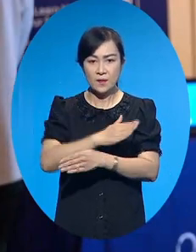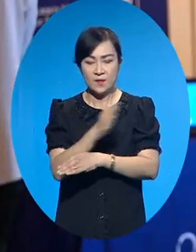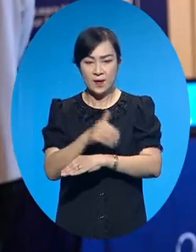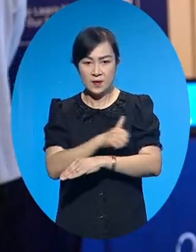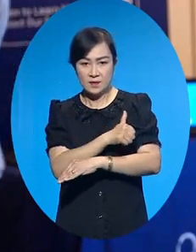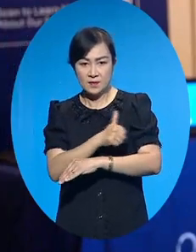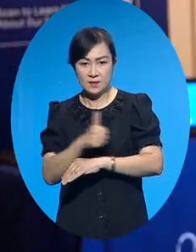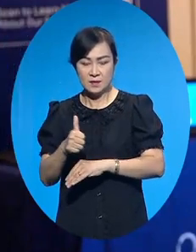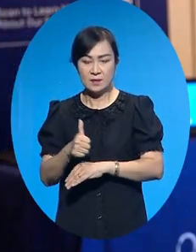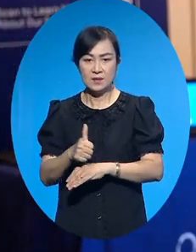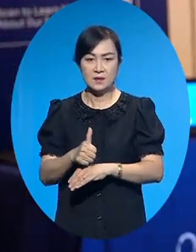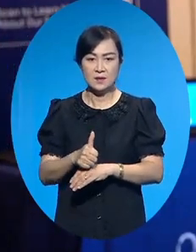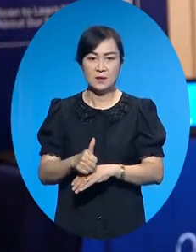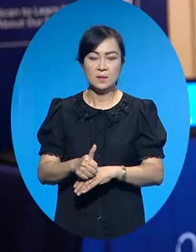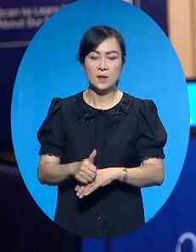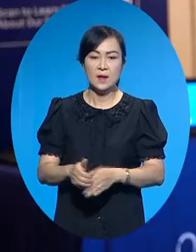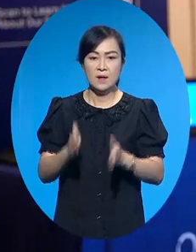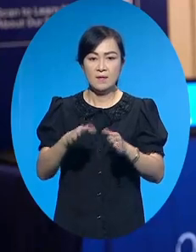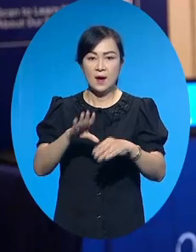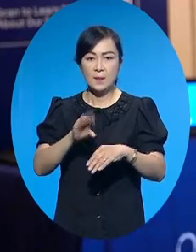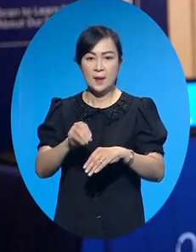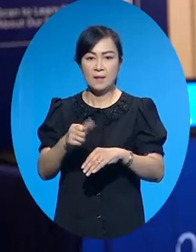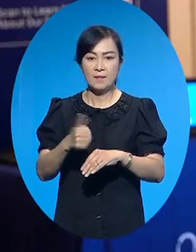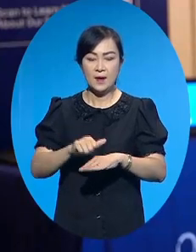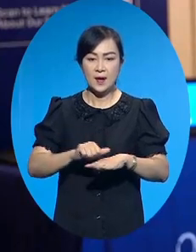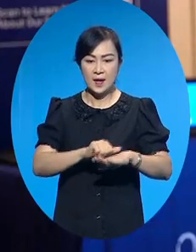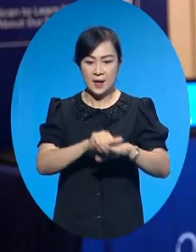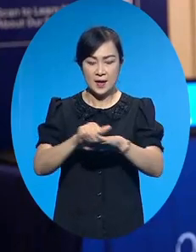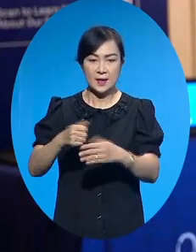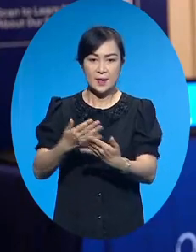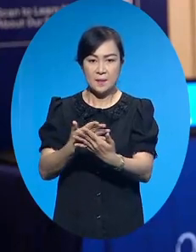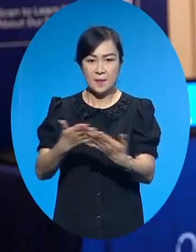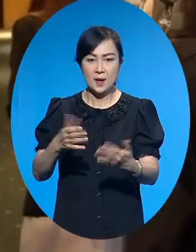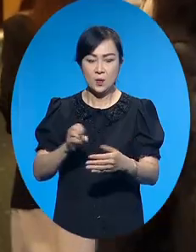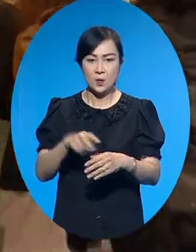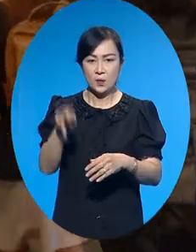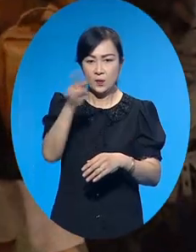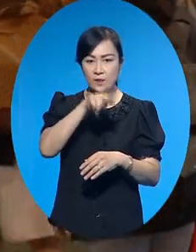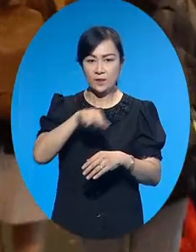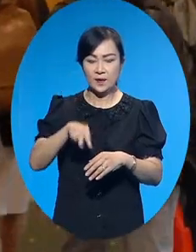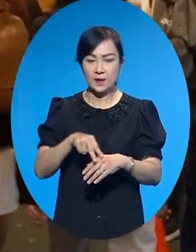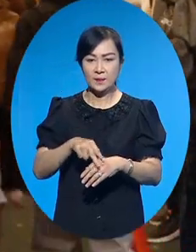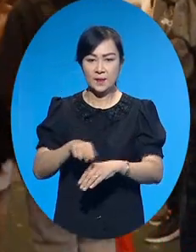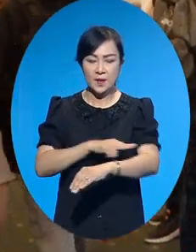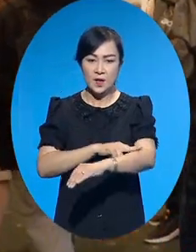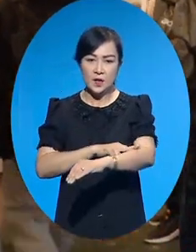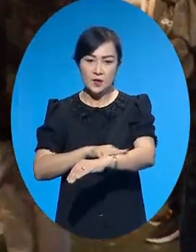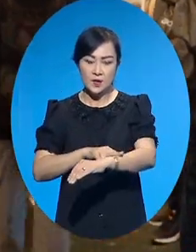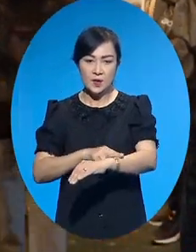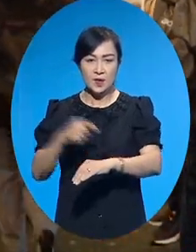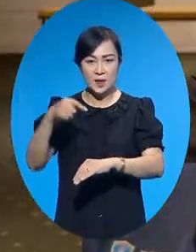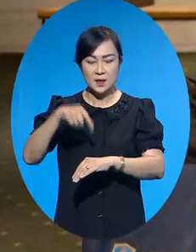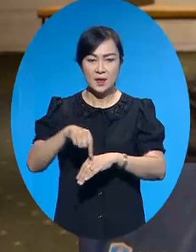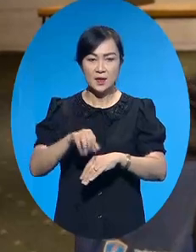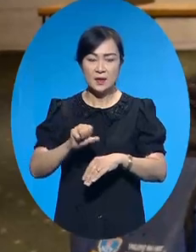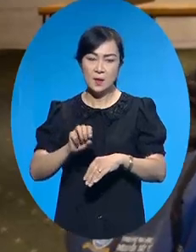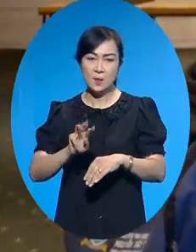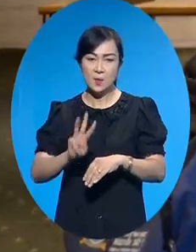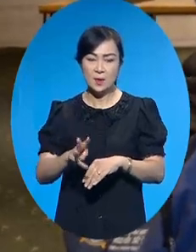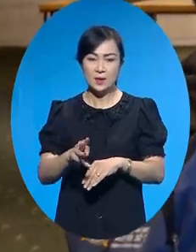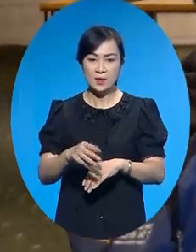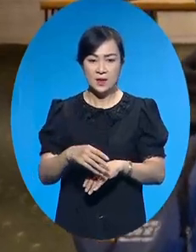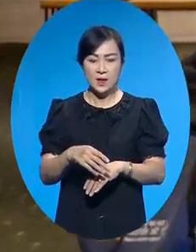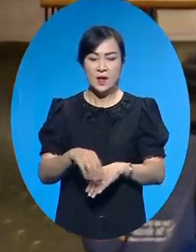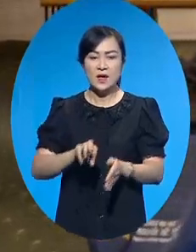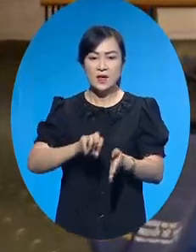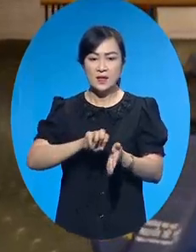tài trong ngành lĩnh vực phần mềm và an ninh mạng của Việt Nam. Các chuyên gia an ninh mạng đến từ OpsWatch cũng trình diễn